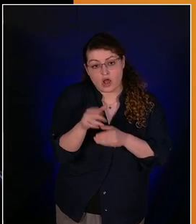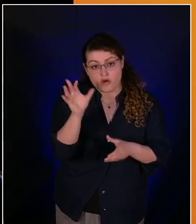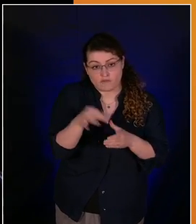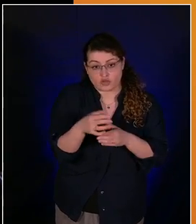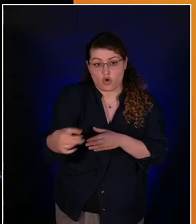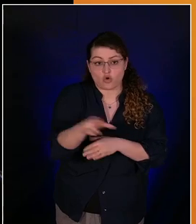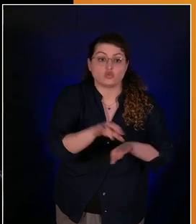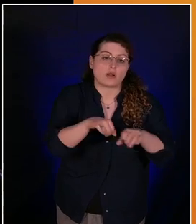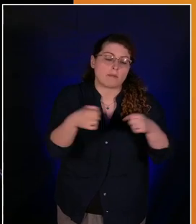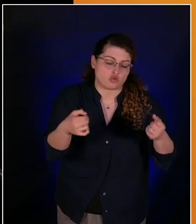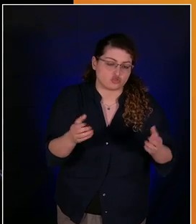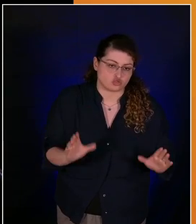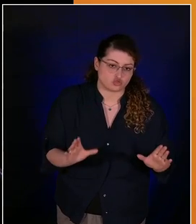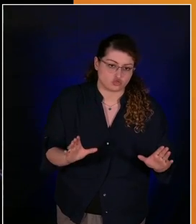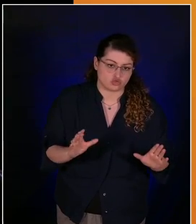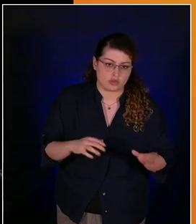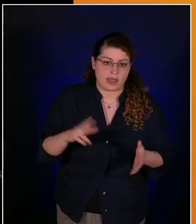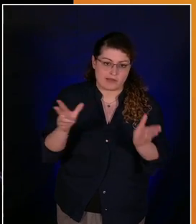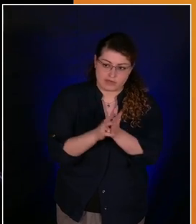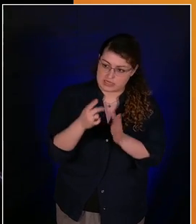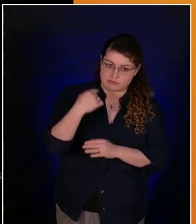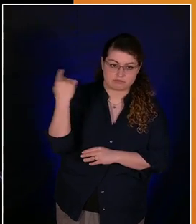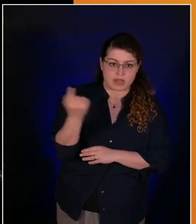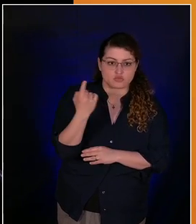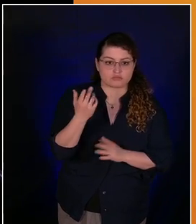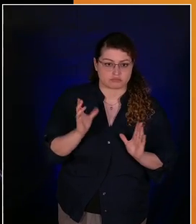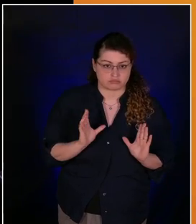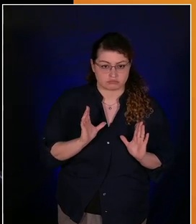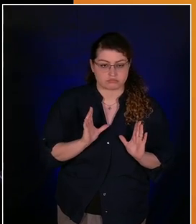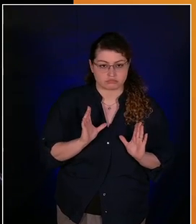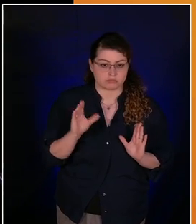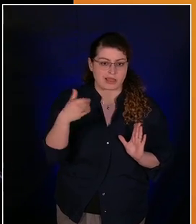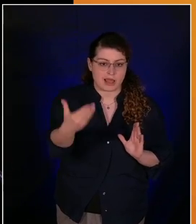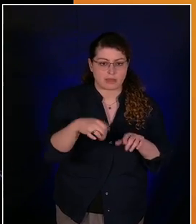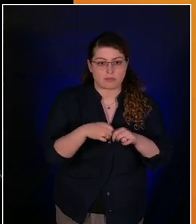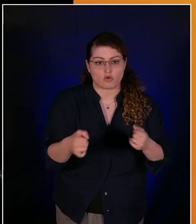retour de la pause il sera validé par l'ensemble au retour de la pause